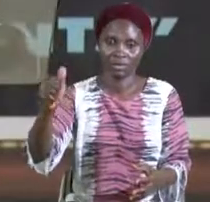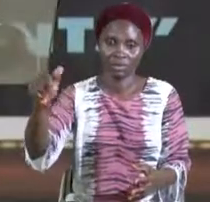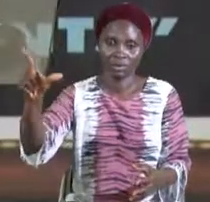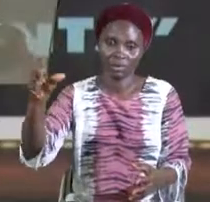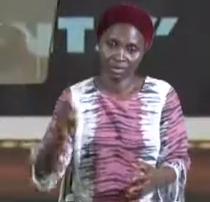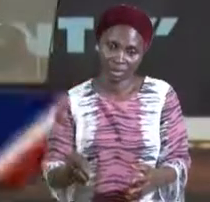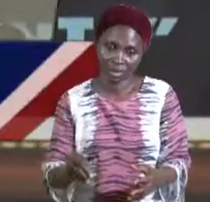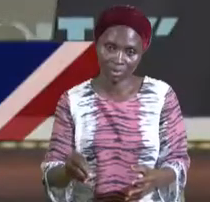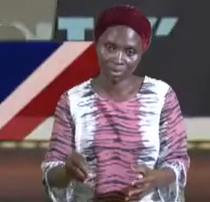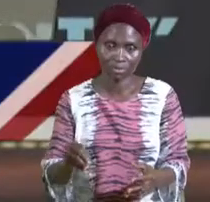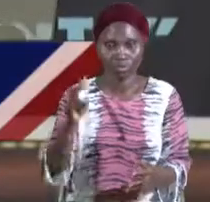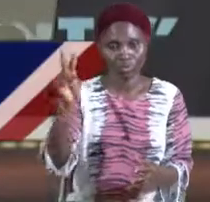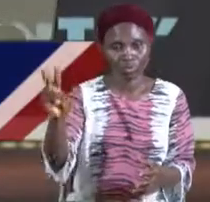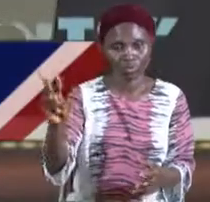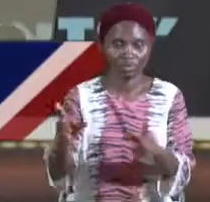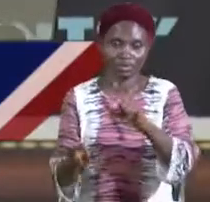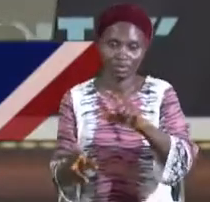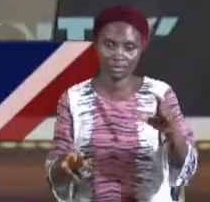verset 7. Psaume 2,